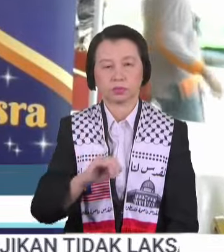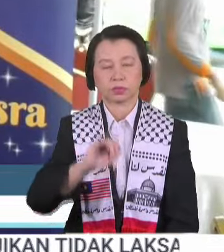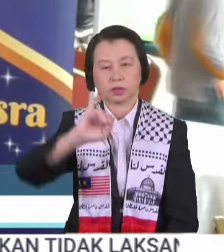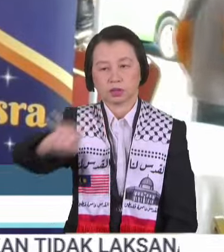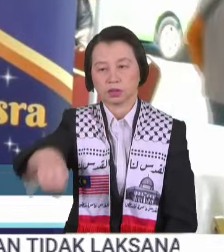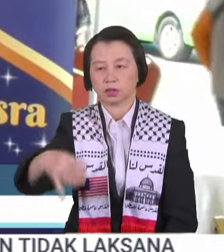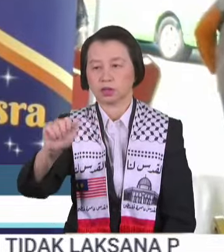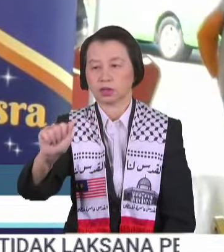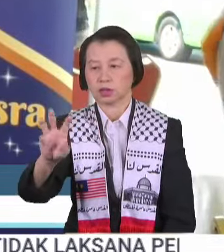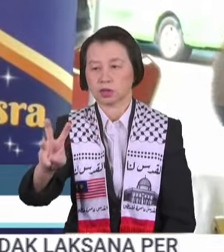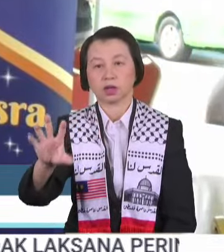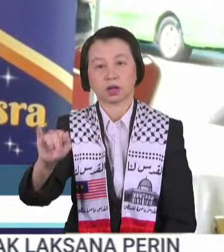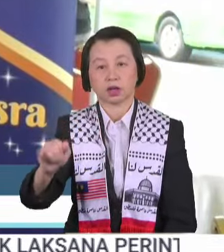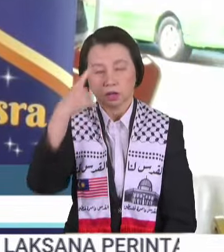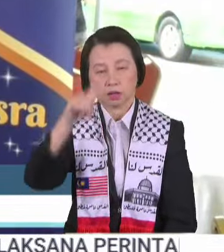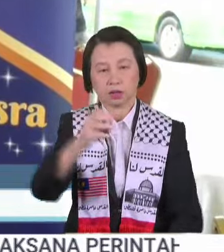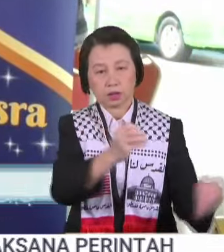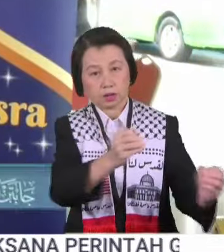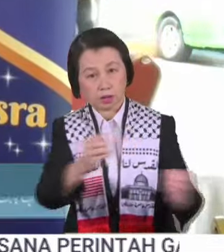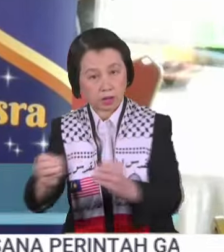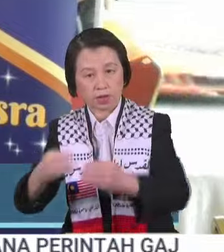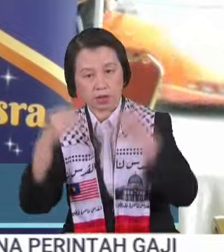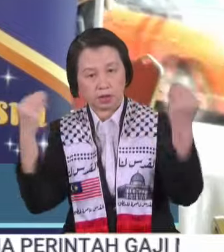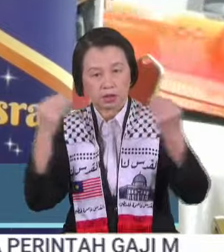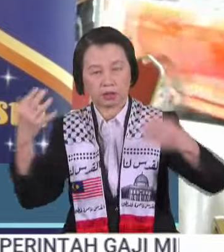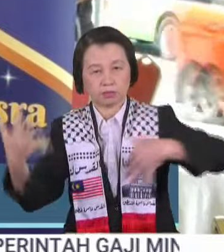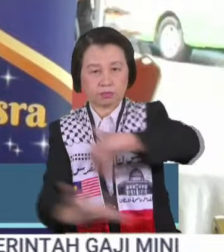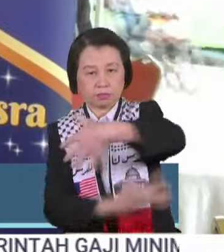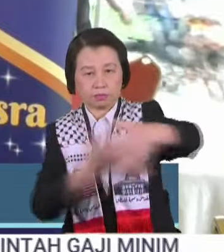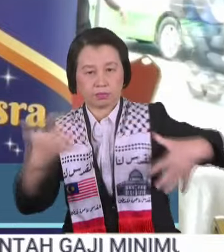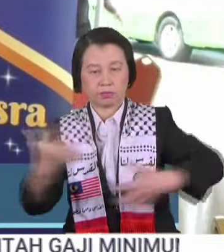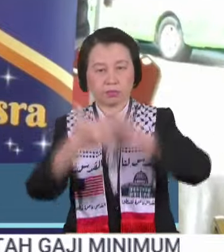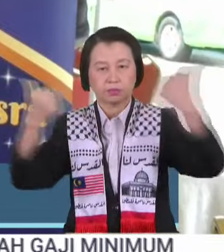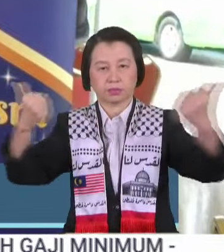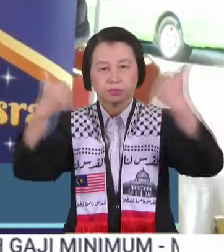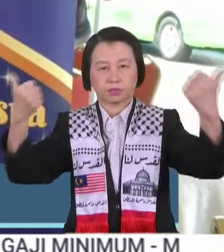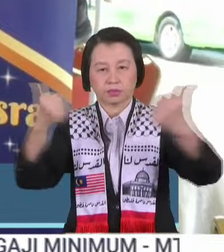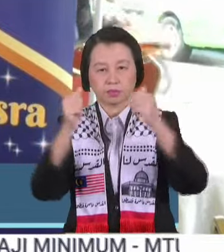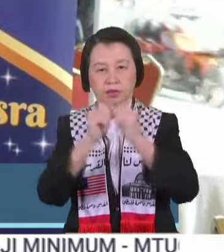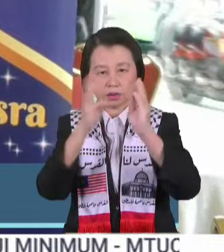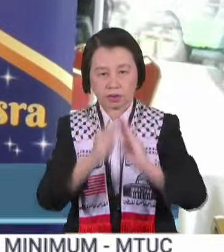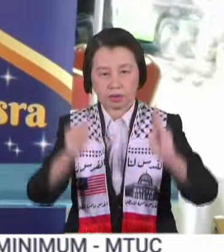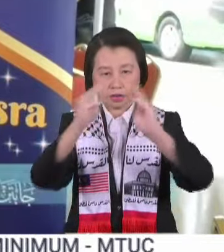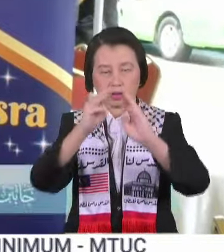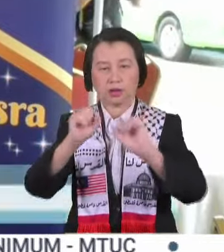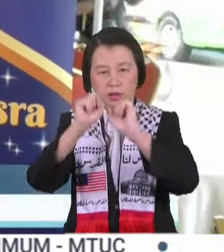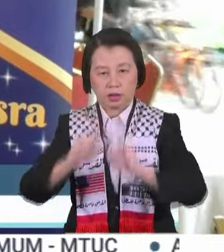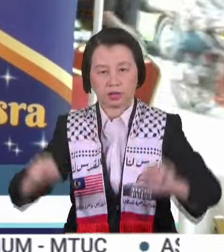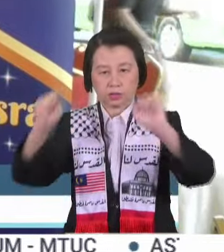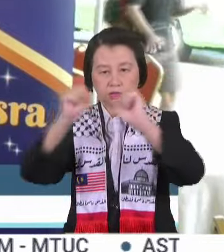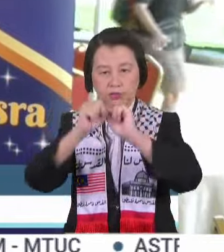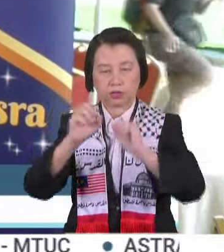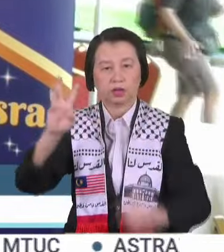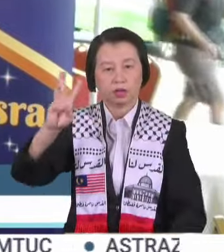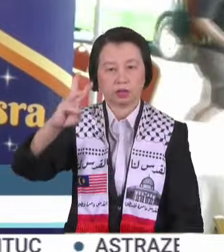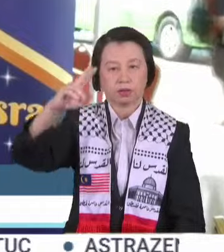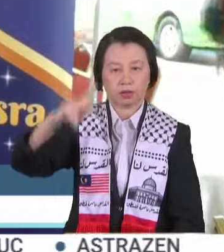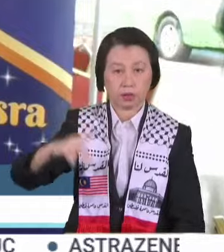saban tahun tidak pernah lupa untuk menganjurkan majlis ramah mesra Aidilfitri bersama masjid dan surau Jumaat di sekitar wilayah